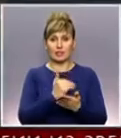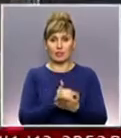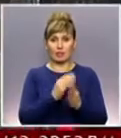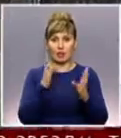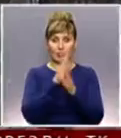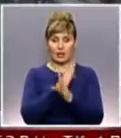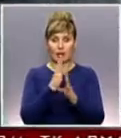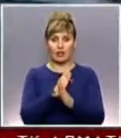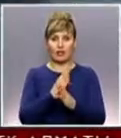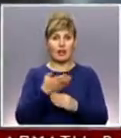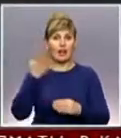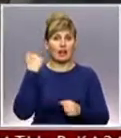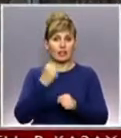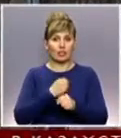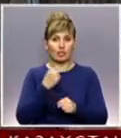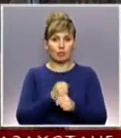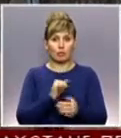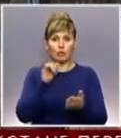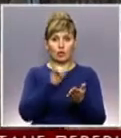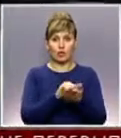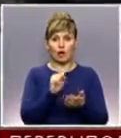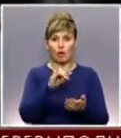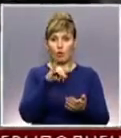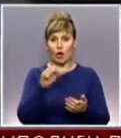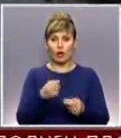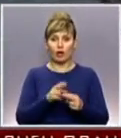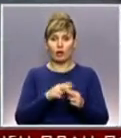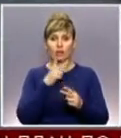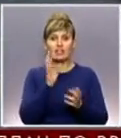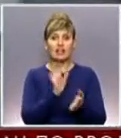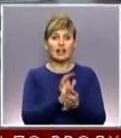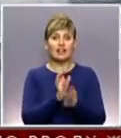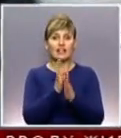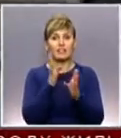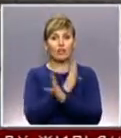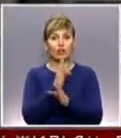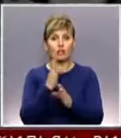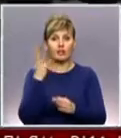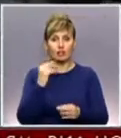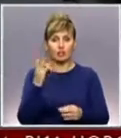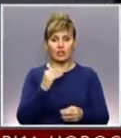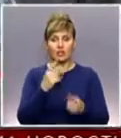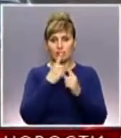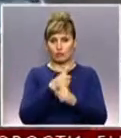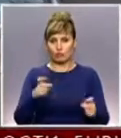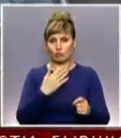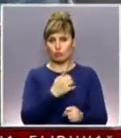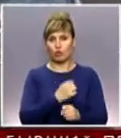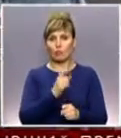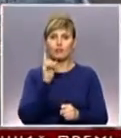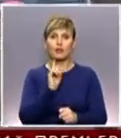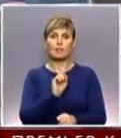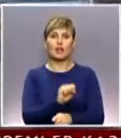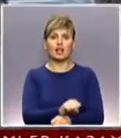мета напомним ранее разработчики приложения avo который определяет уровень загрязнения воздуха в алматы заявили что его работа временно